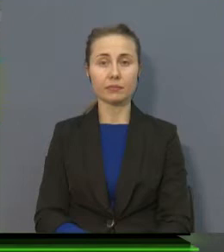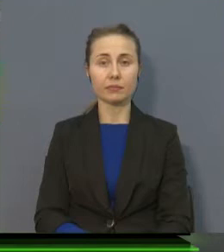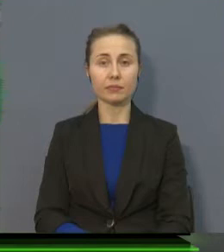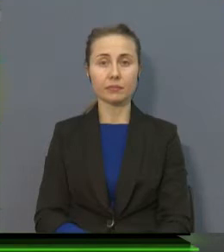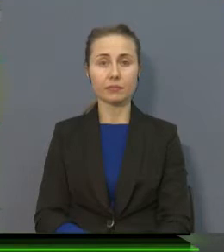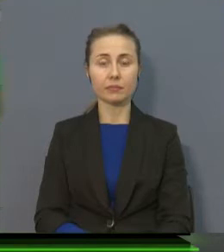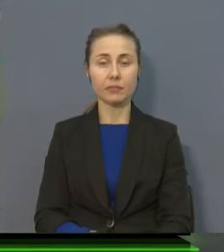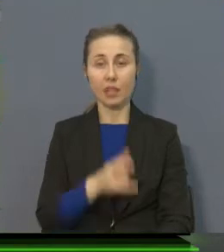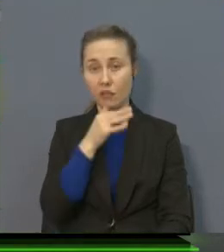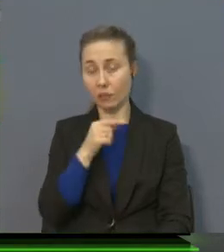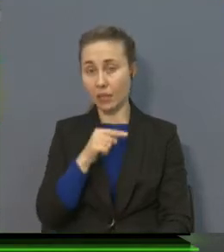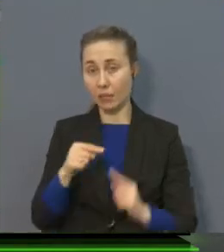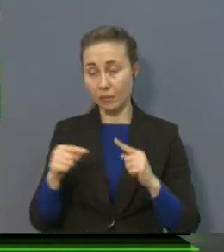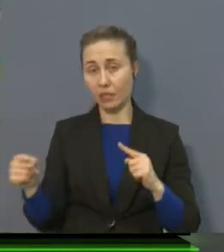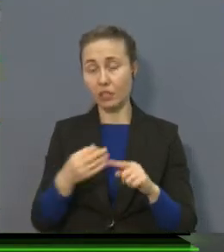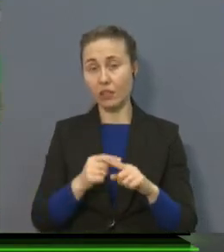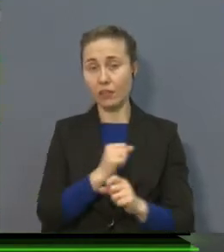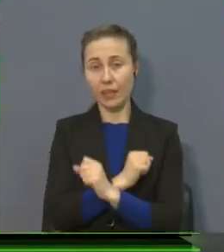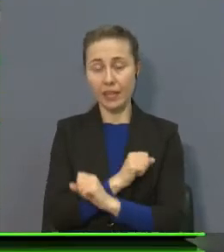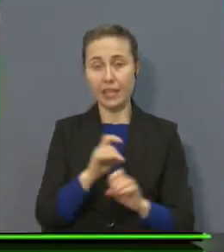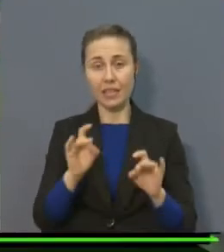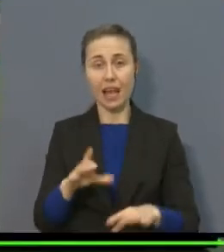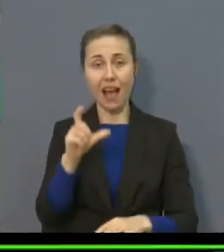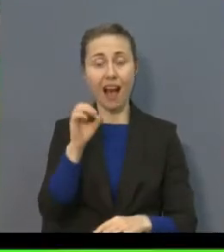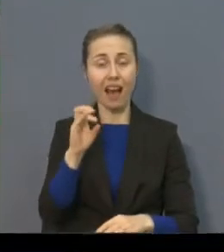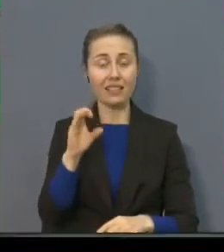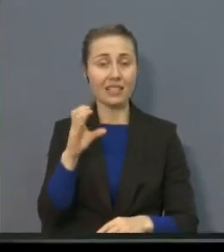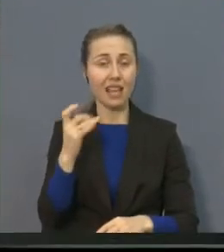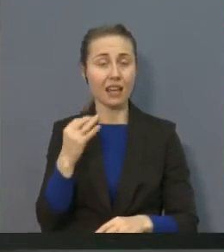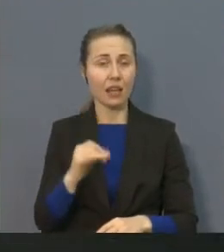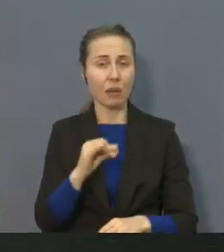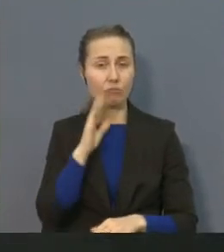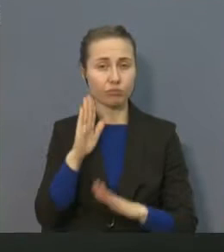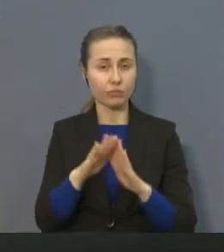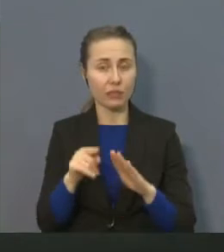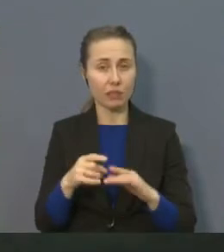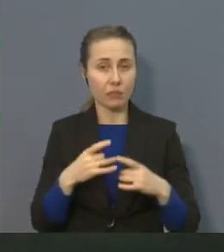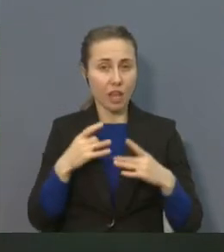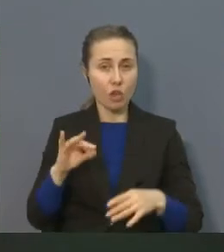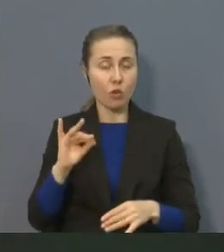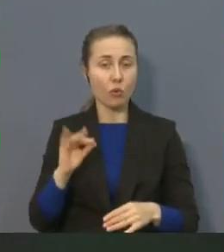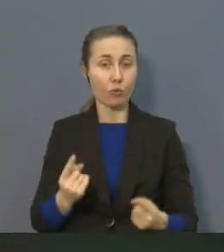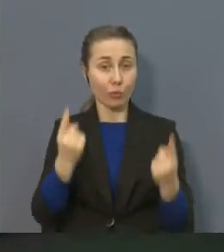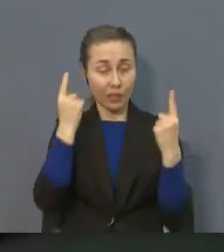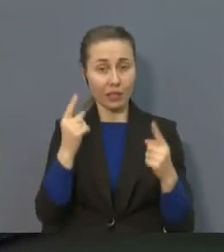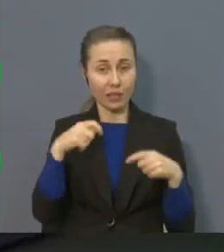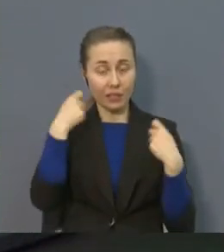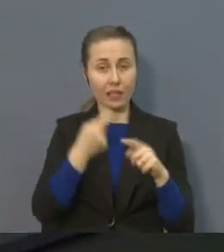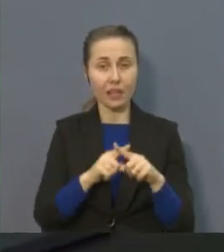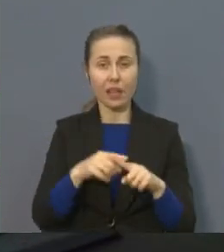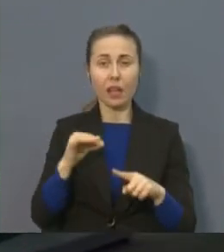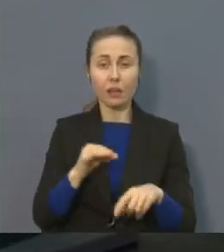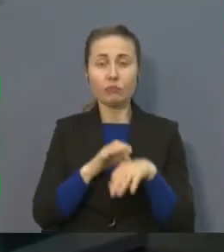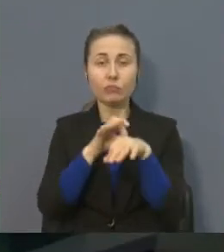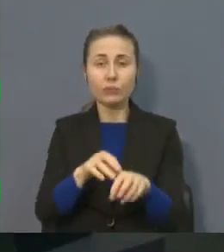Өткен демалыс күндері мониторинг тобы рейд жүргізіп, облыс орталығындағы Хан сарайы мейрамханасында Тиолайн компаниясының 200 адамының